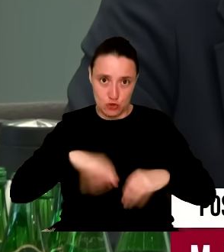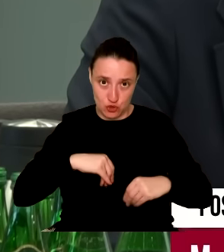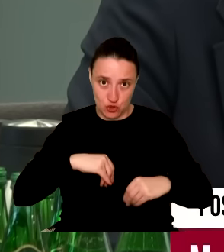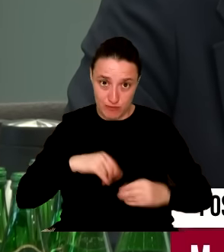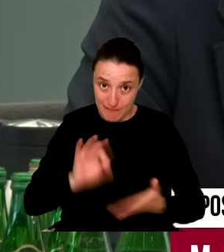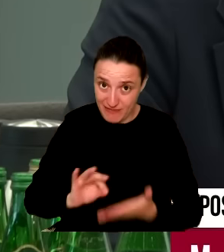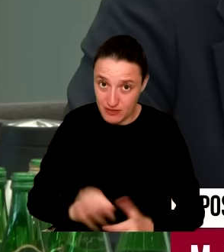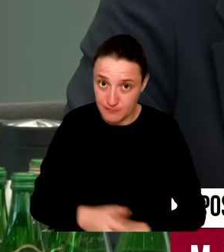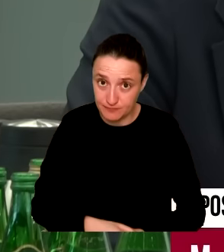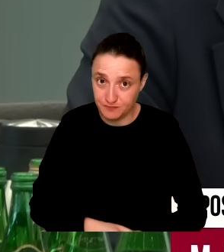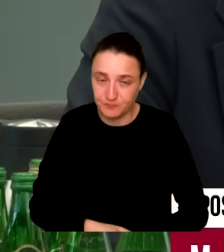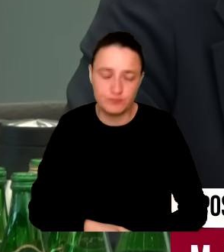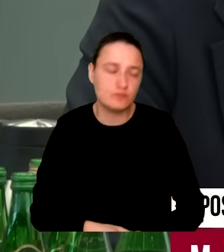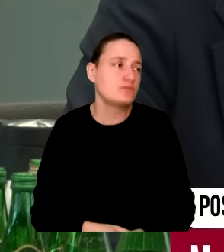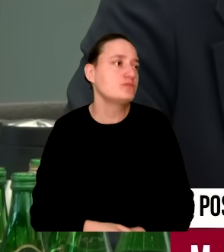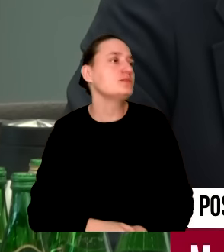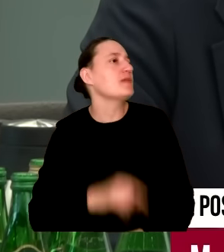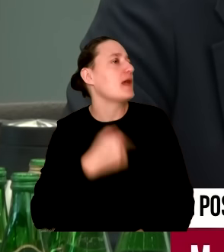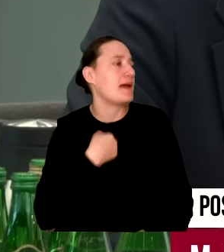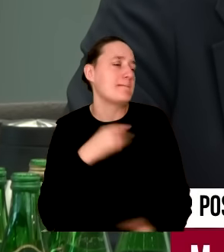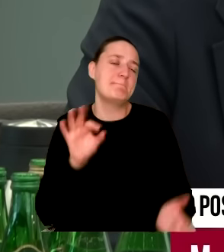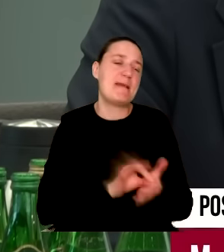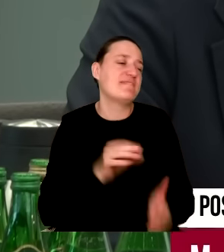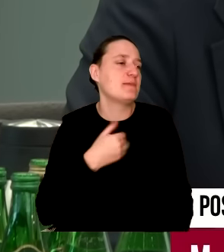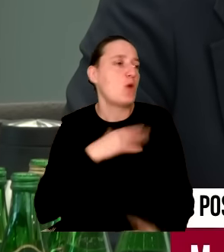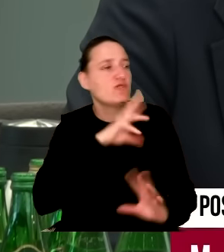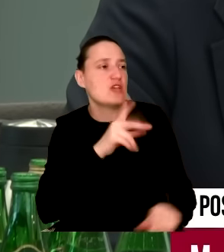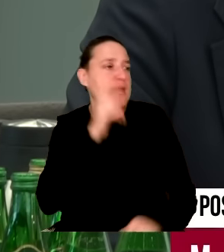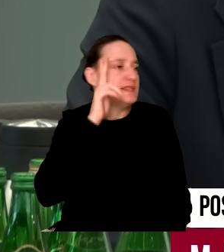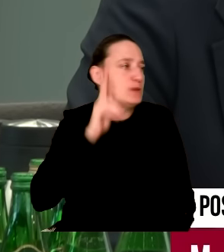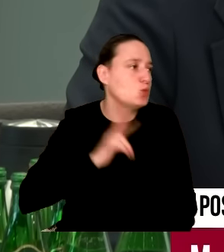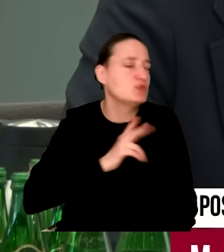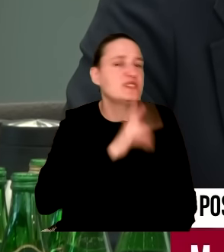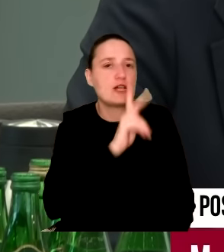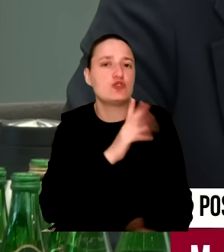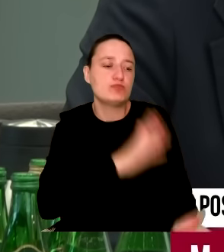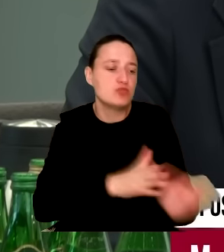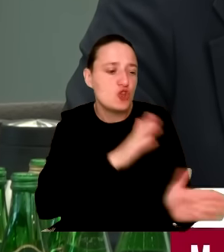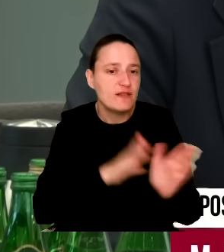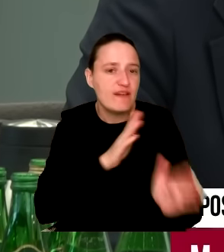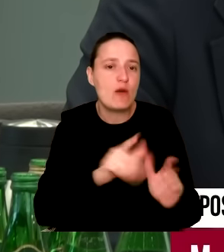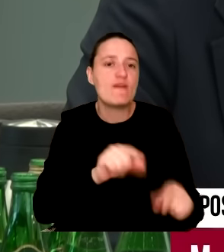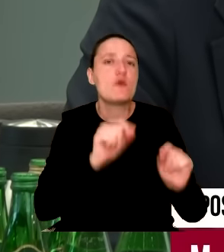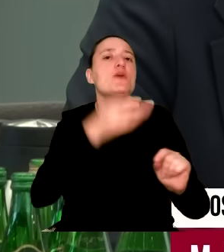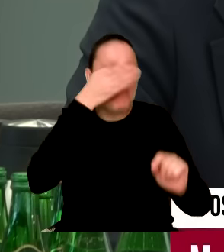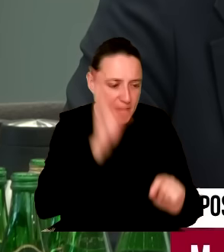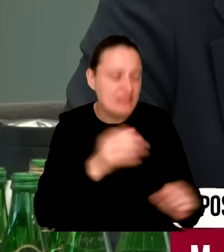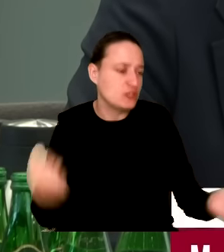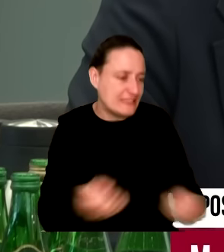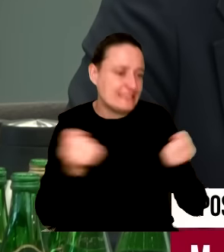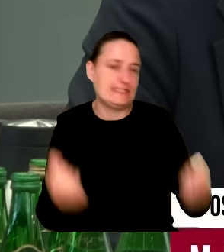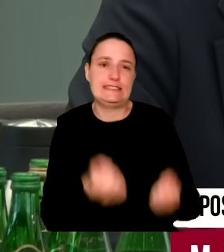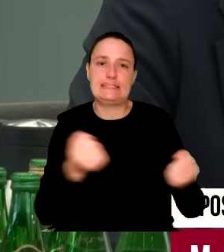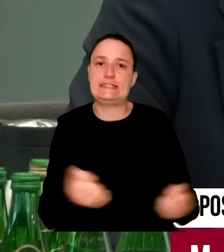Wszystkie instytucje i jednostki które miały obowiązek przygotowywać wybory dochowaj należytej staranności i